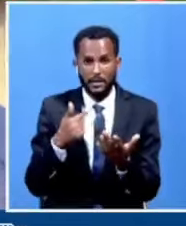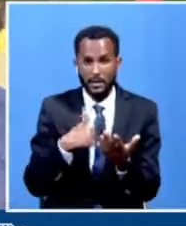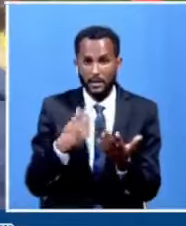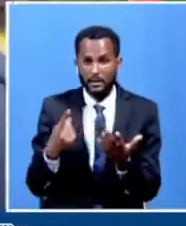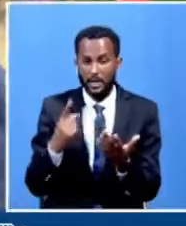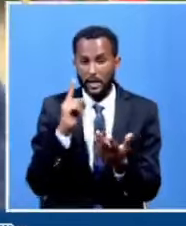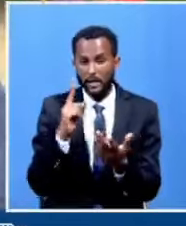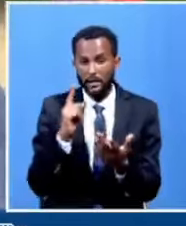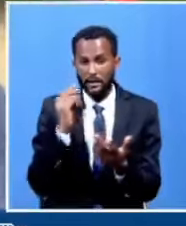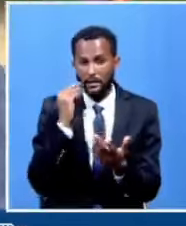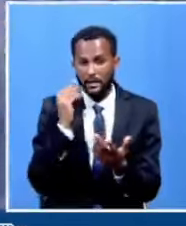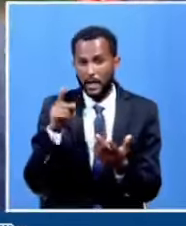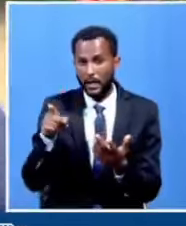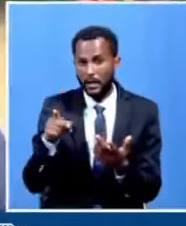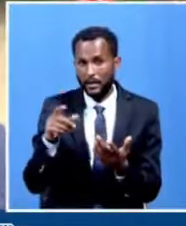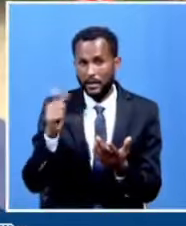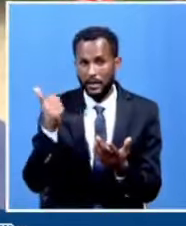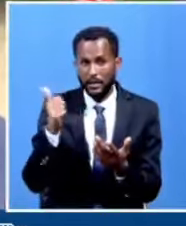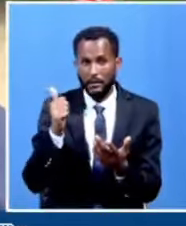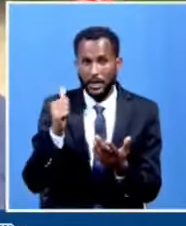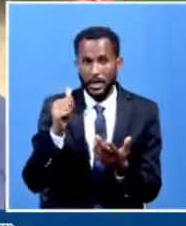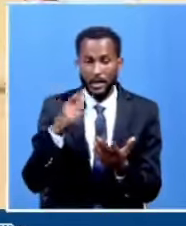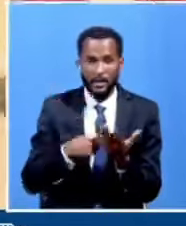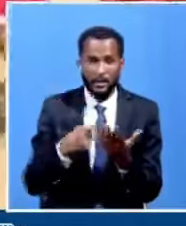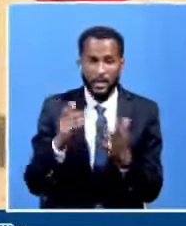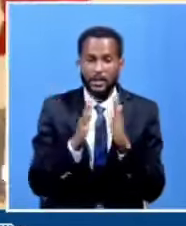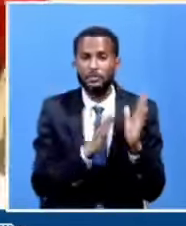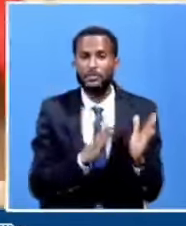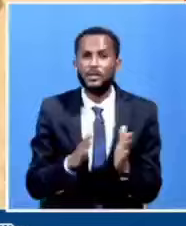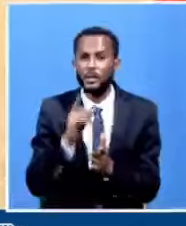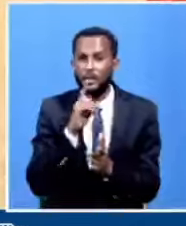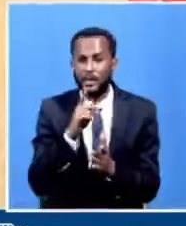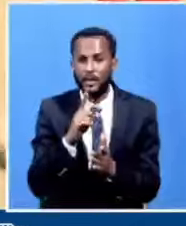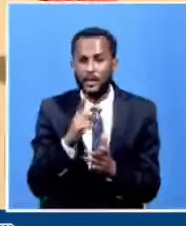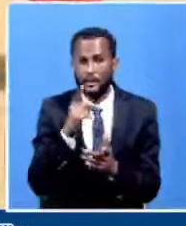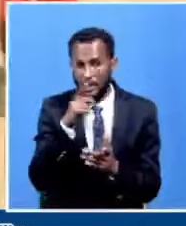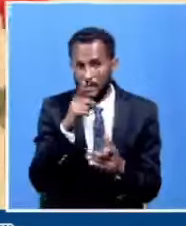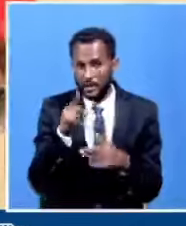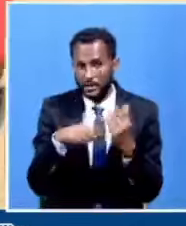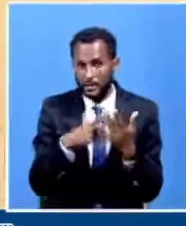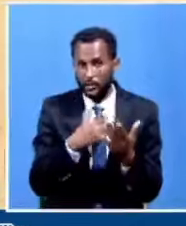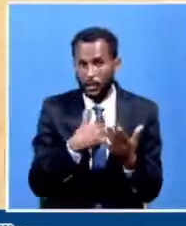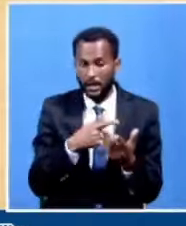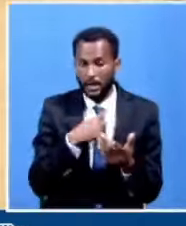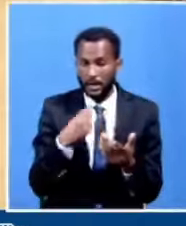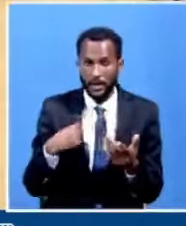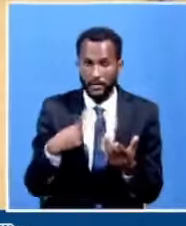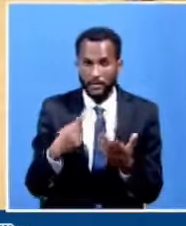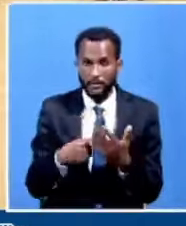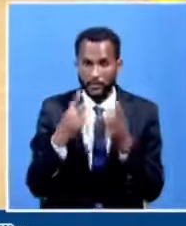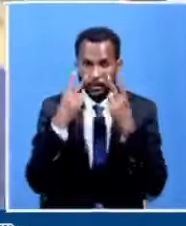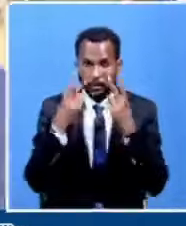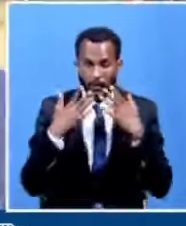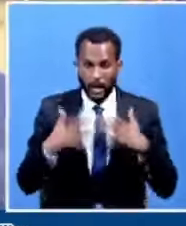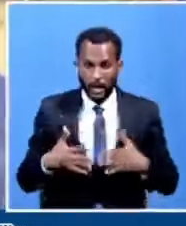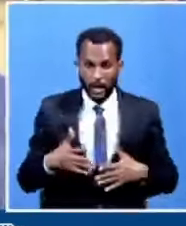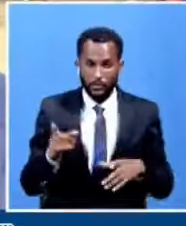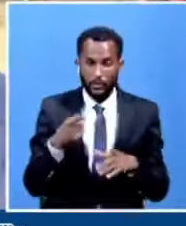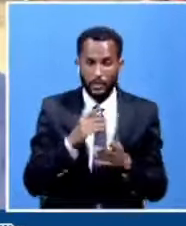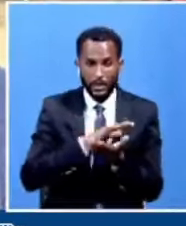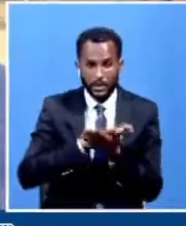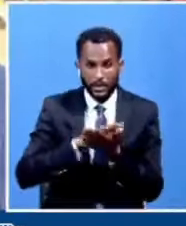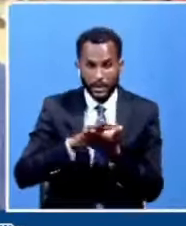زيا حنت زيا الله تنا حنت خان تحت الله جرب صدق نزين مس خليا نسا ساتين لزغنا نحنا زين مس من قطع أكلات كنكا نخلص